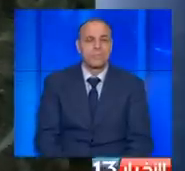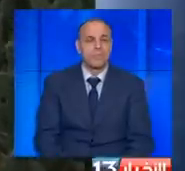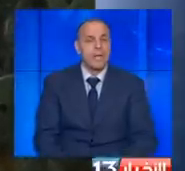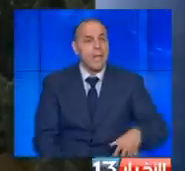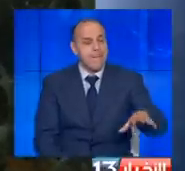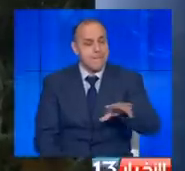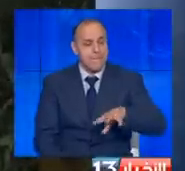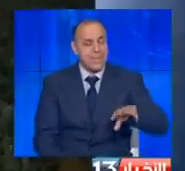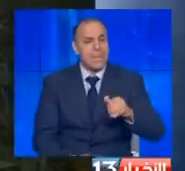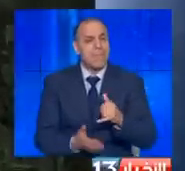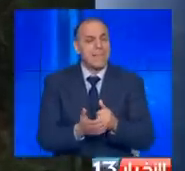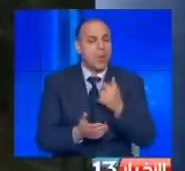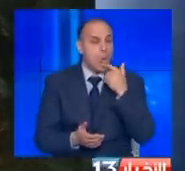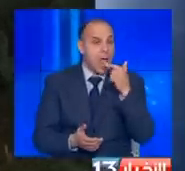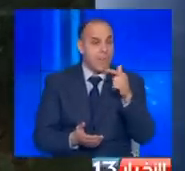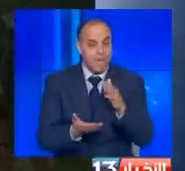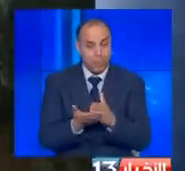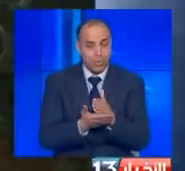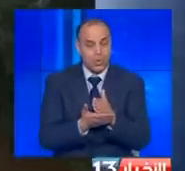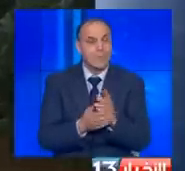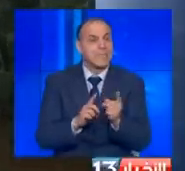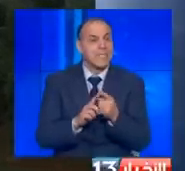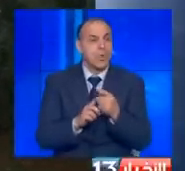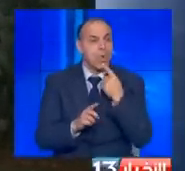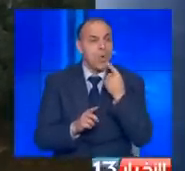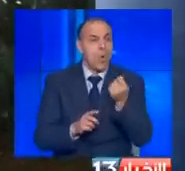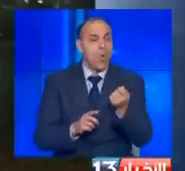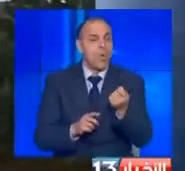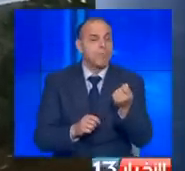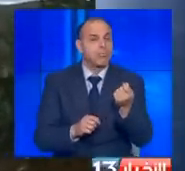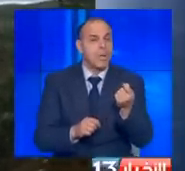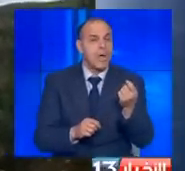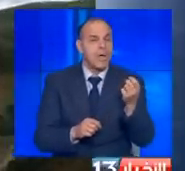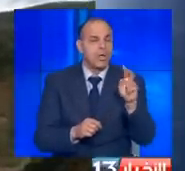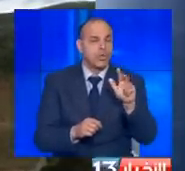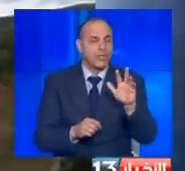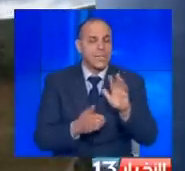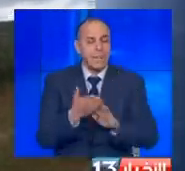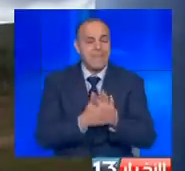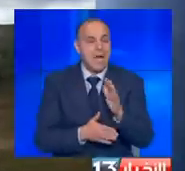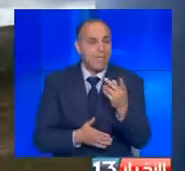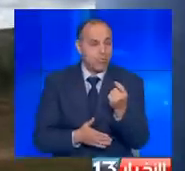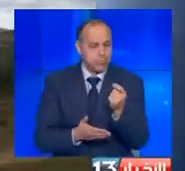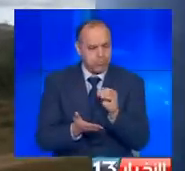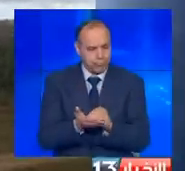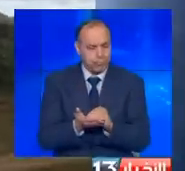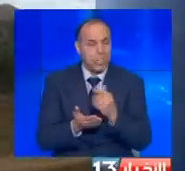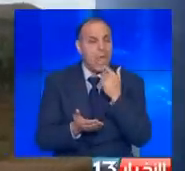الاحوال هذا المشروع الذي ميزانيه تقدر باربعه وثلاثين مليون دينار